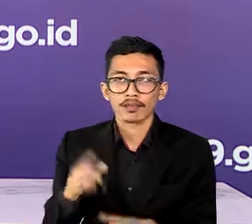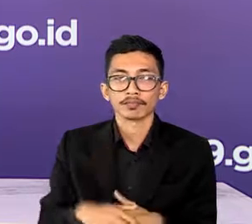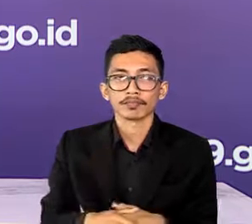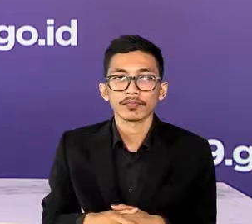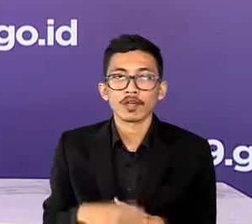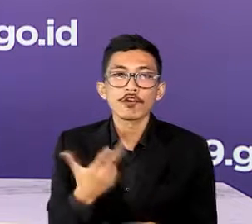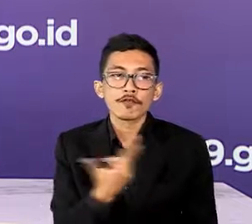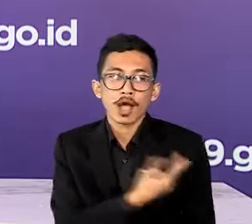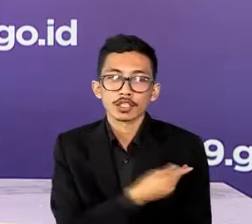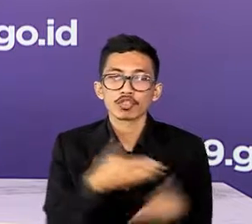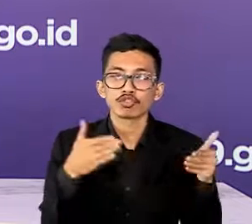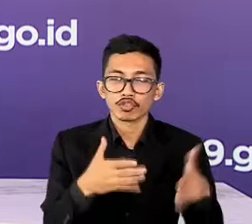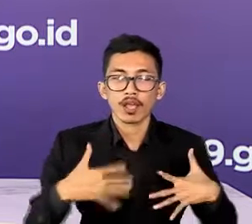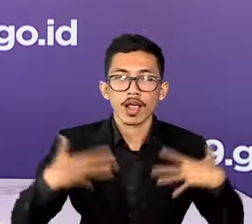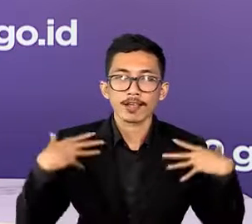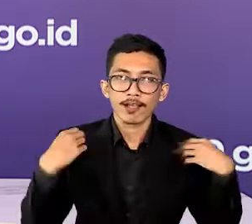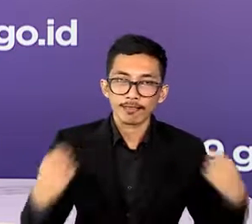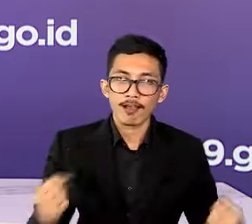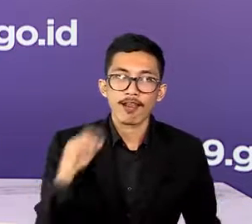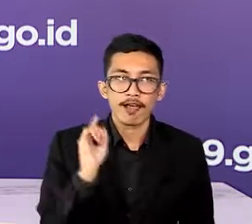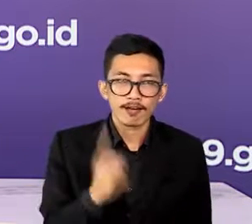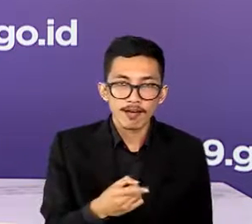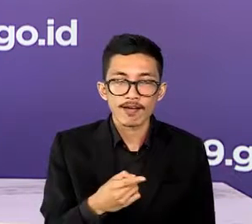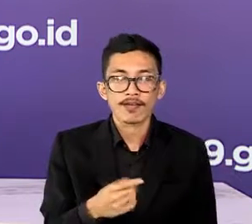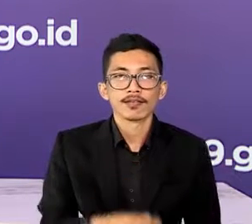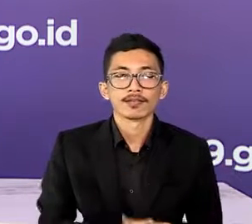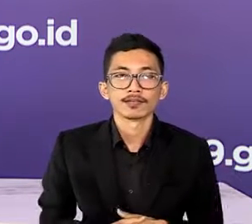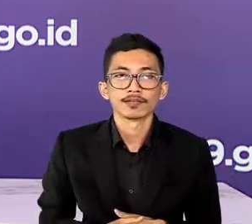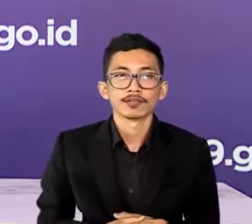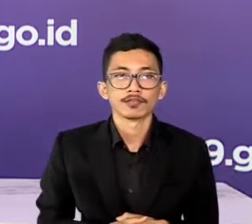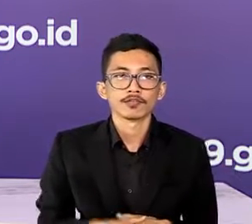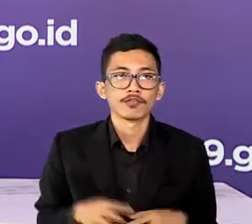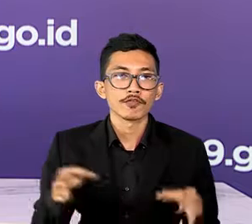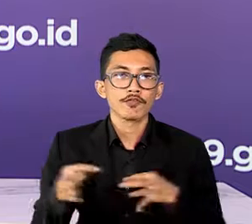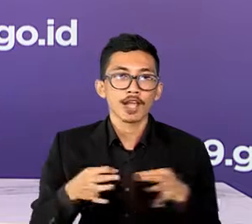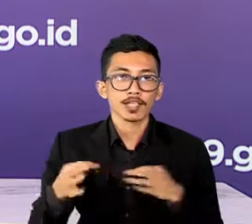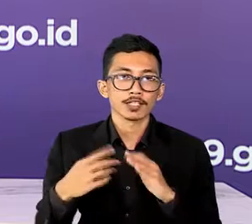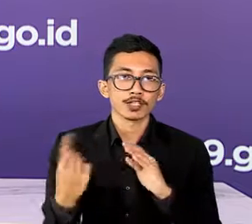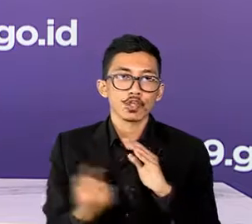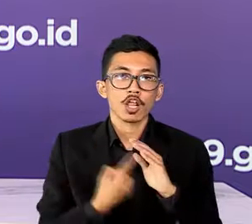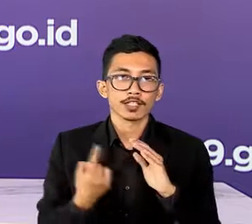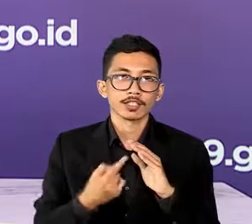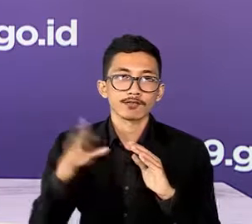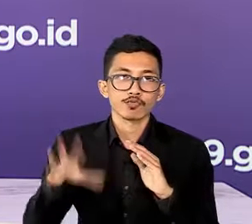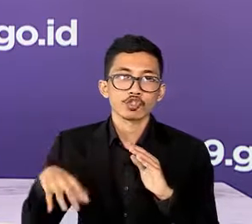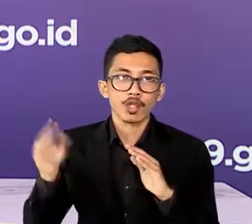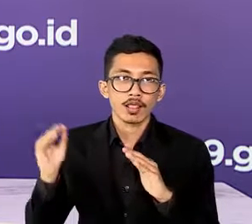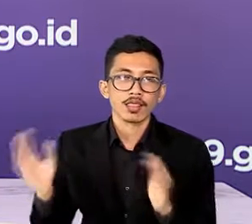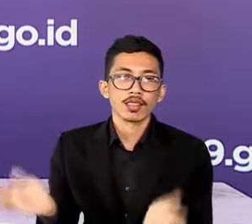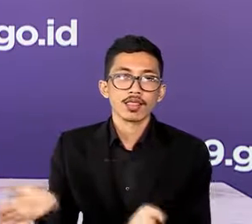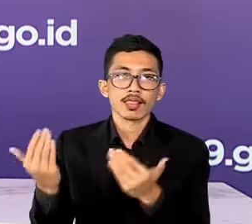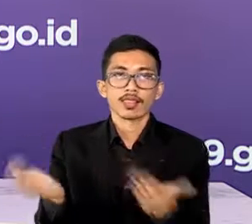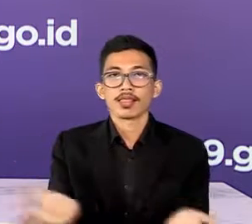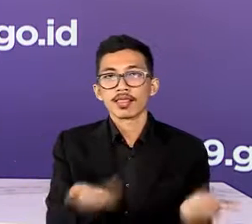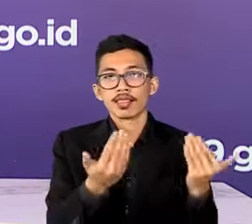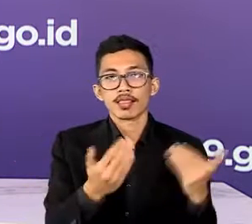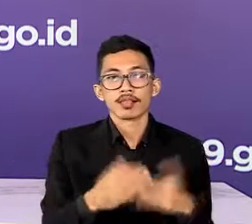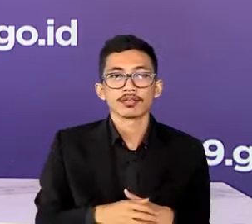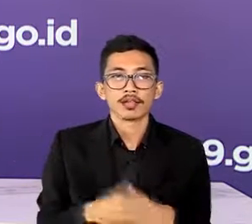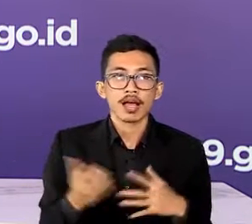vaksin untuk tenaga kesehatan serta peningkatan jumlah fasilitas isolasi terpusat dan meningkatkan